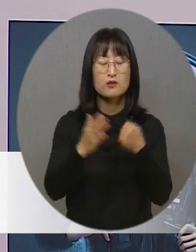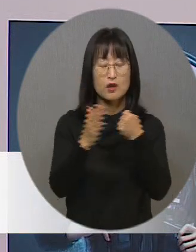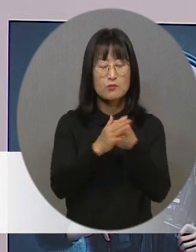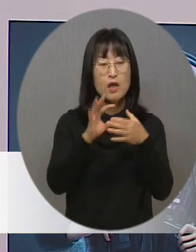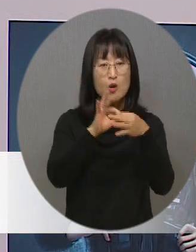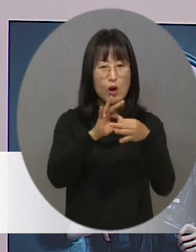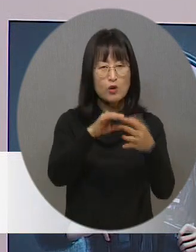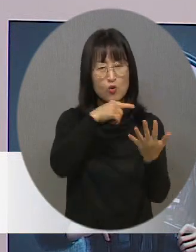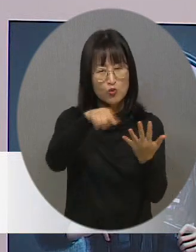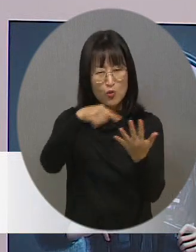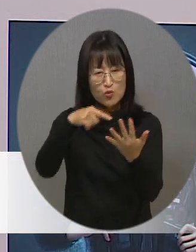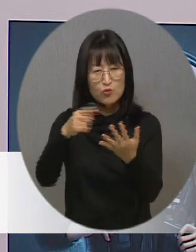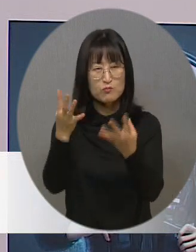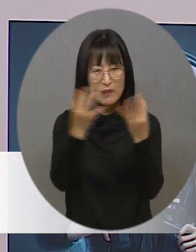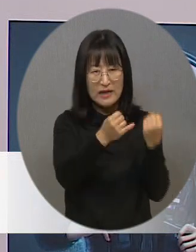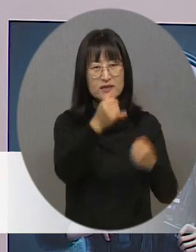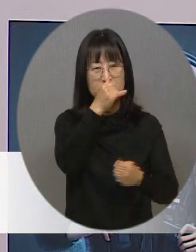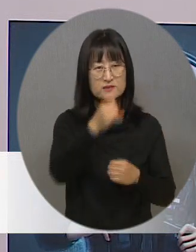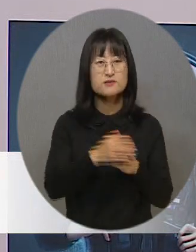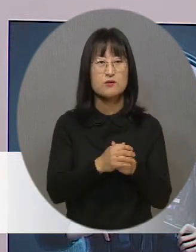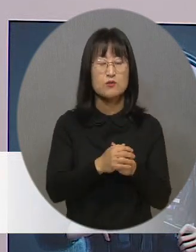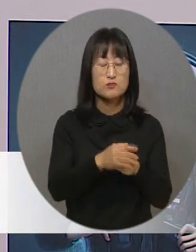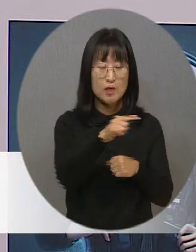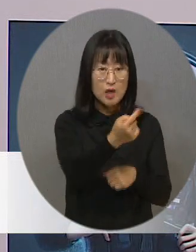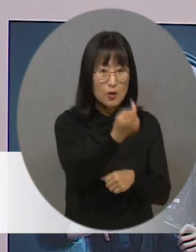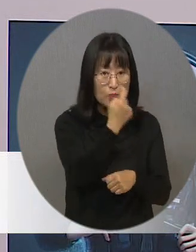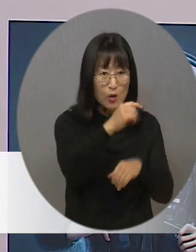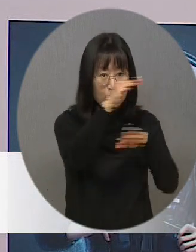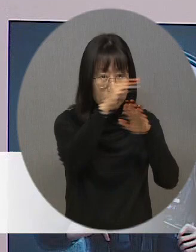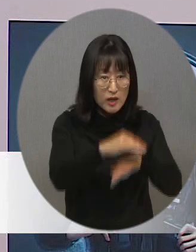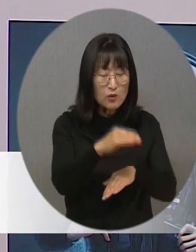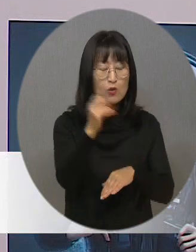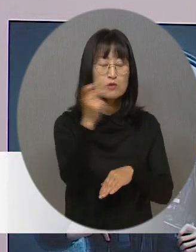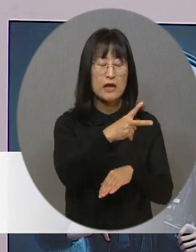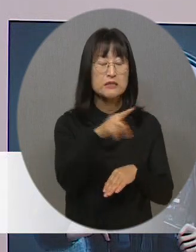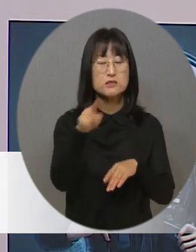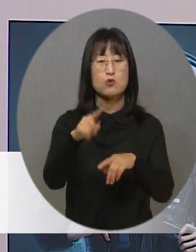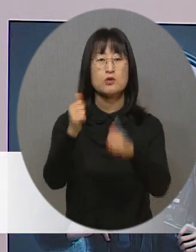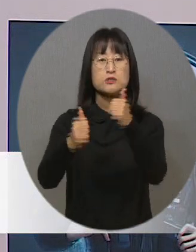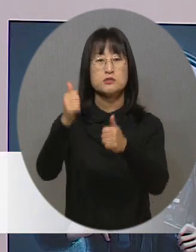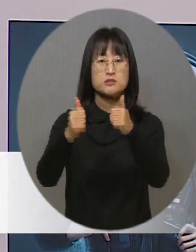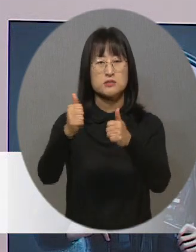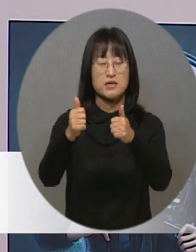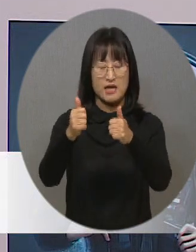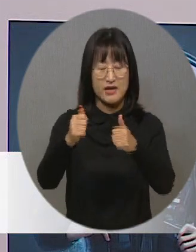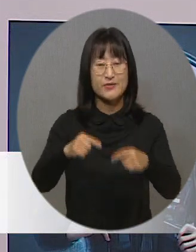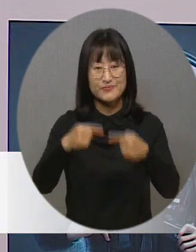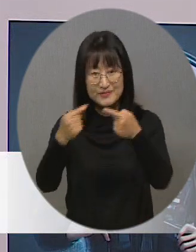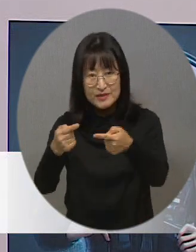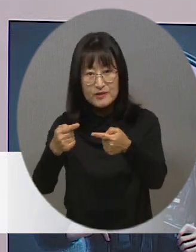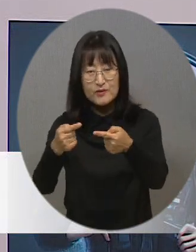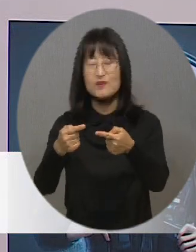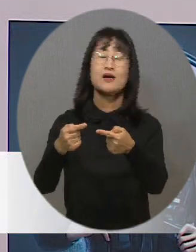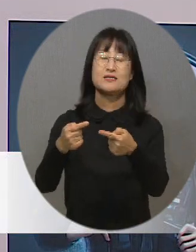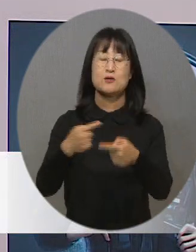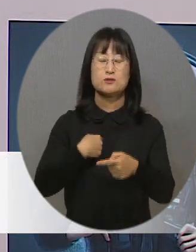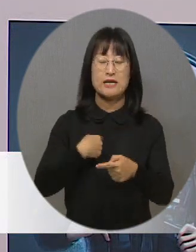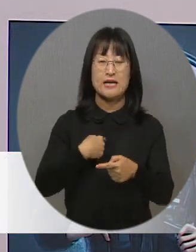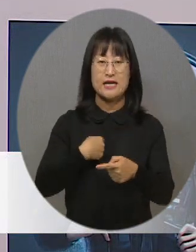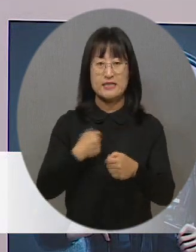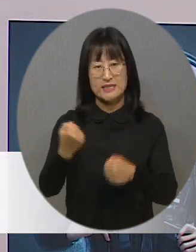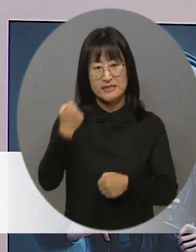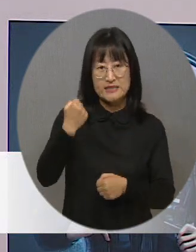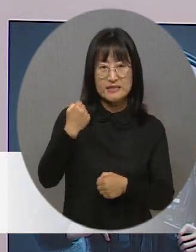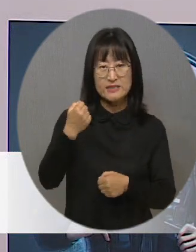하고 있어서 관련된 내용의 학생들이 배운 내용을 다시 한번 어디서 뽐낼 수 있는 그런 기회를 또